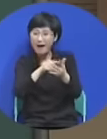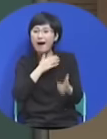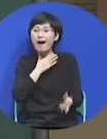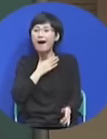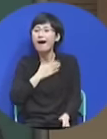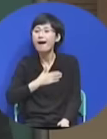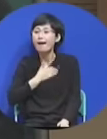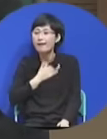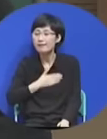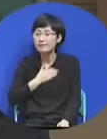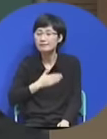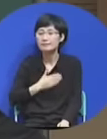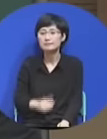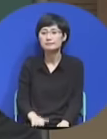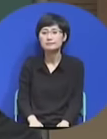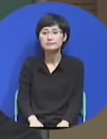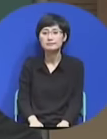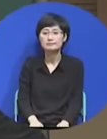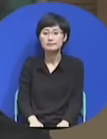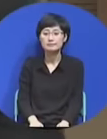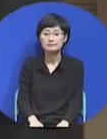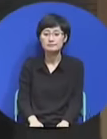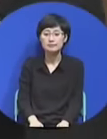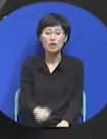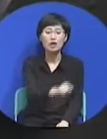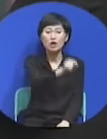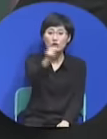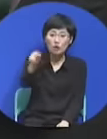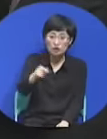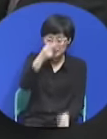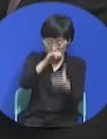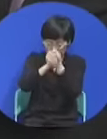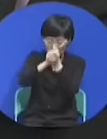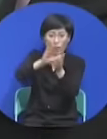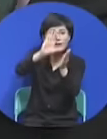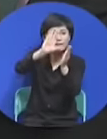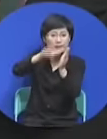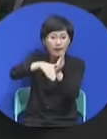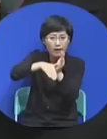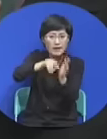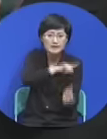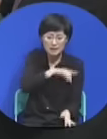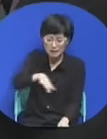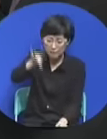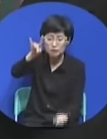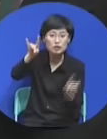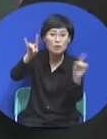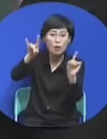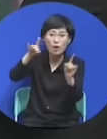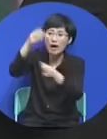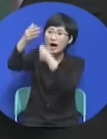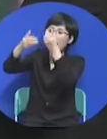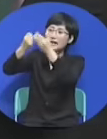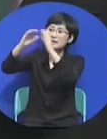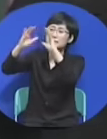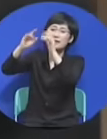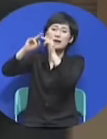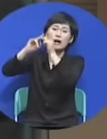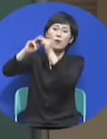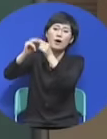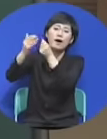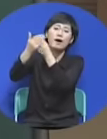因为神已经知道你们需要的是什么。 그래서 답 나왔습니다. 所以出来了答案。 너희는 먼저 하나님의 나라와 그의 의를 구하라.